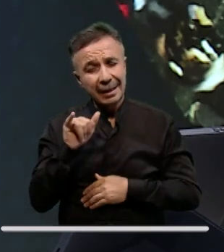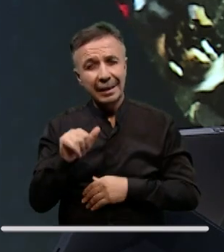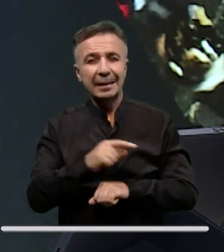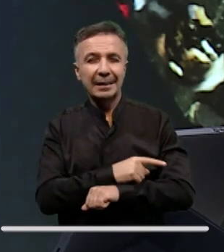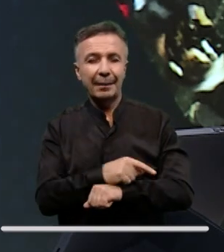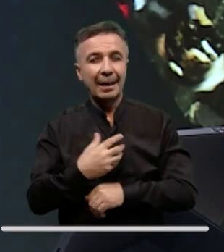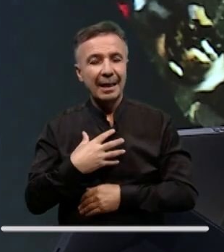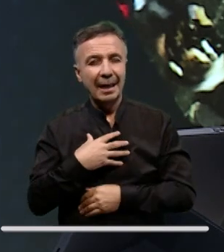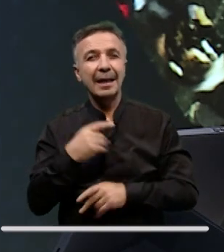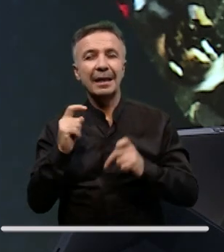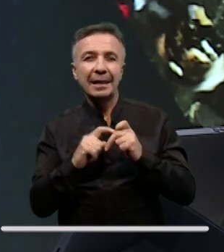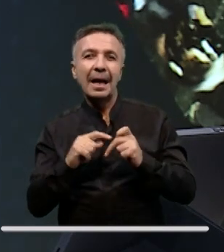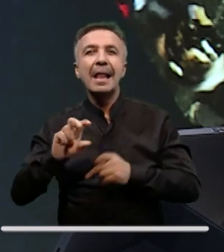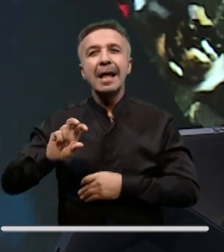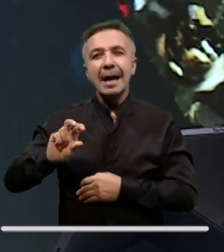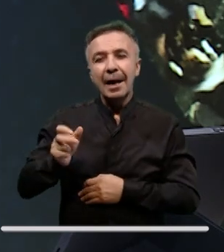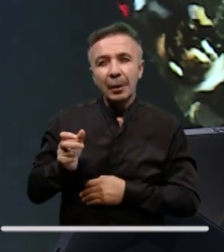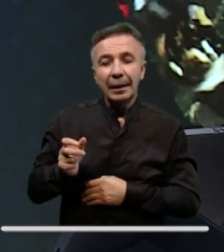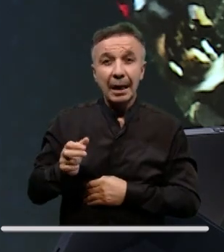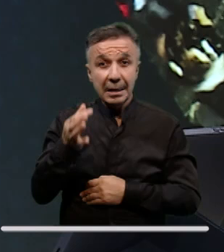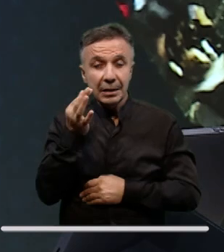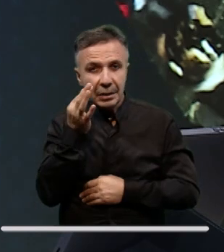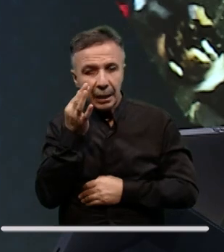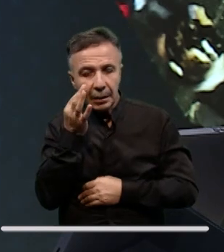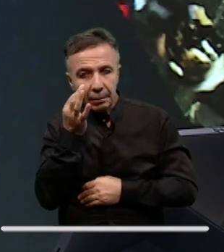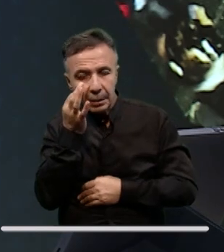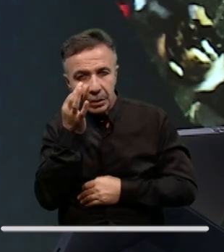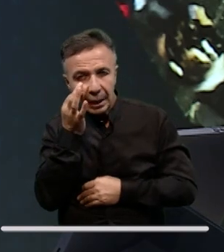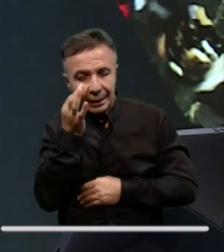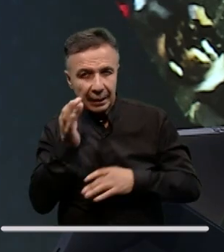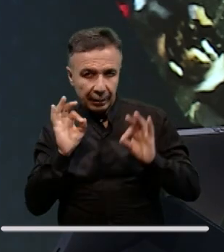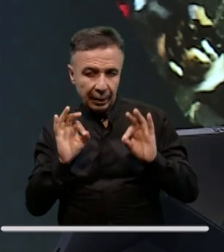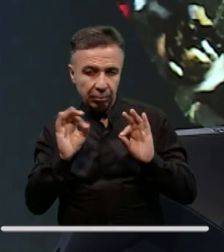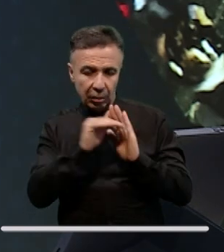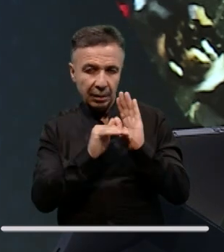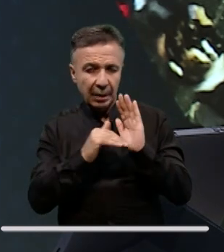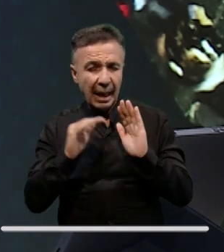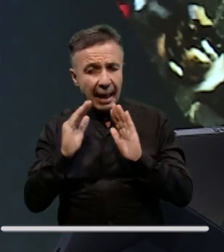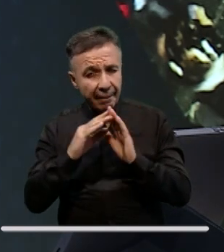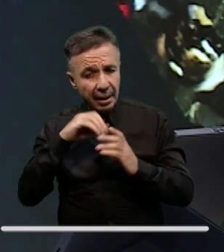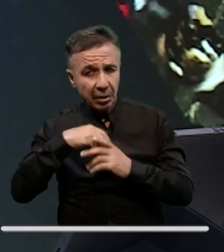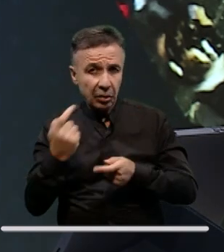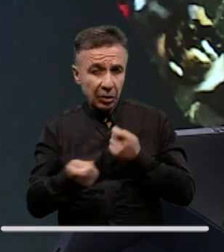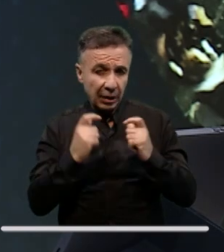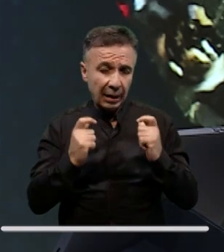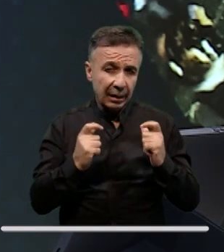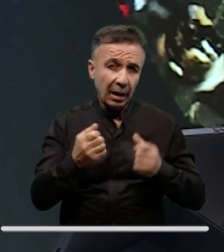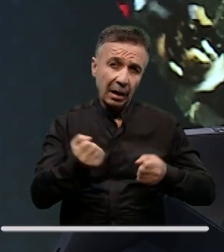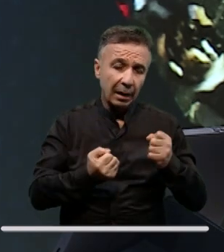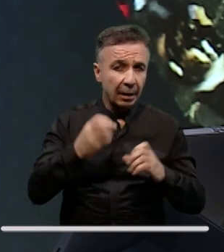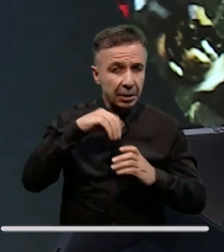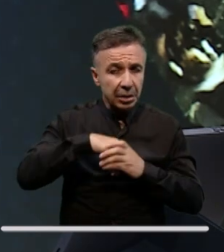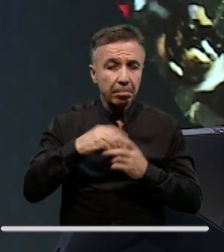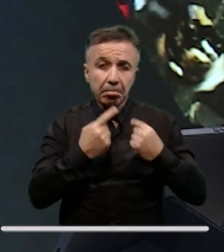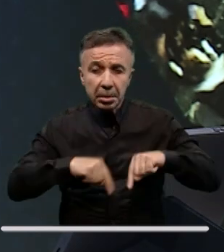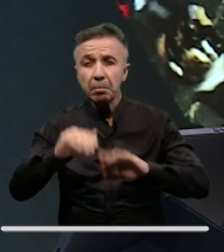zamanda Diyanet Risalet Radyo üzerinden de canlı yayınlanıyor evlerinden iş yerlerinden veya otomobillerinden bizi dinleyen bizim